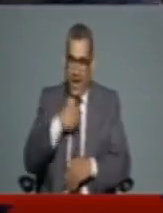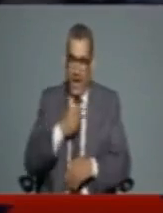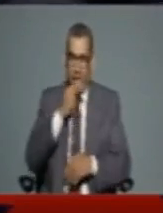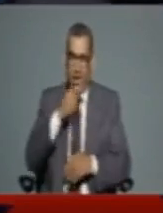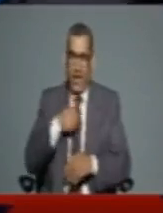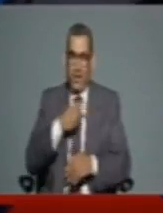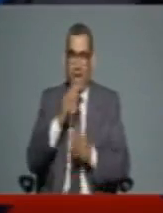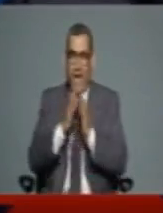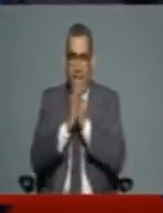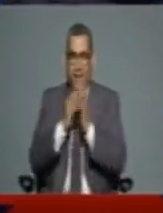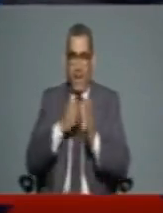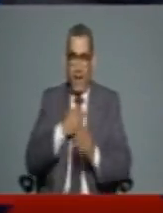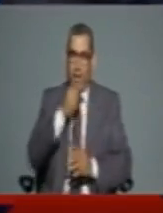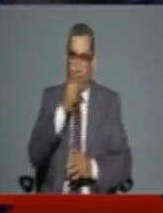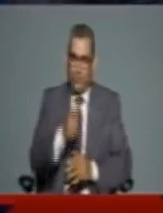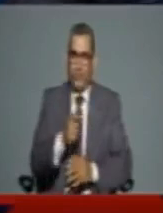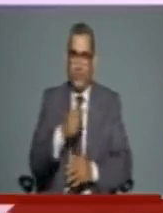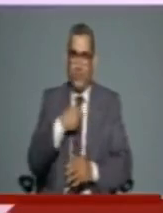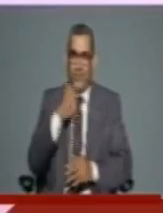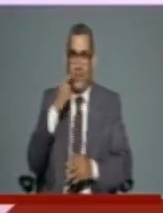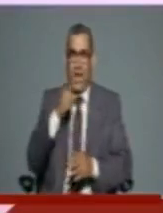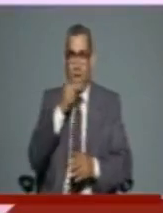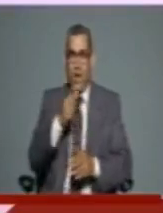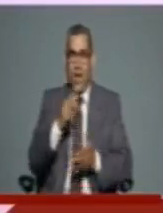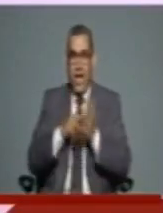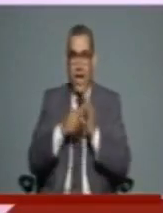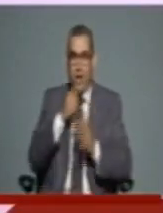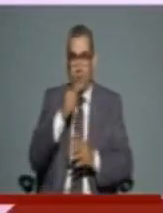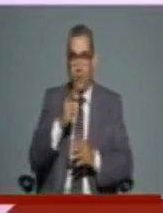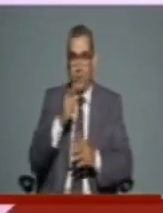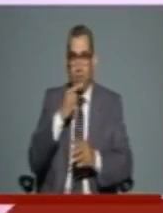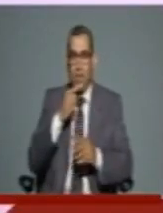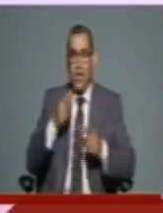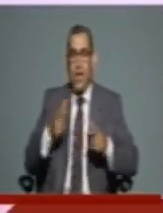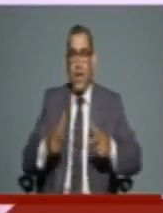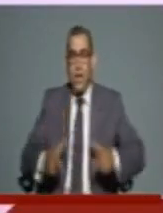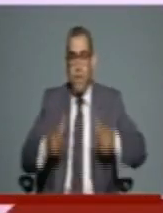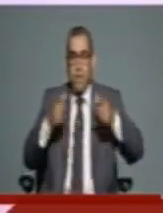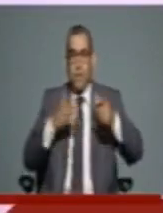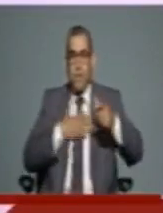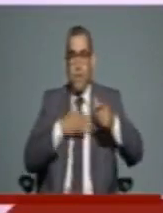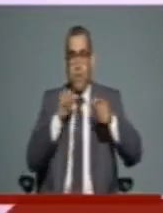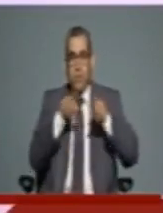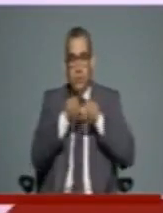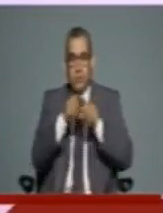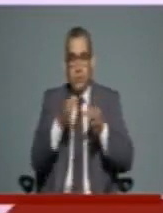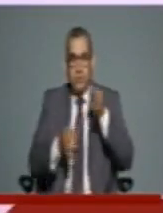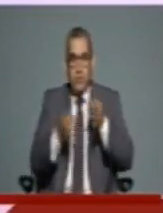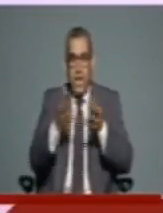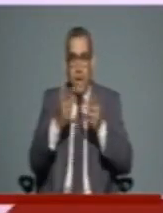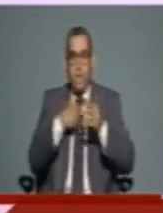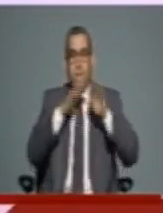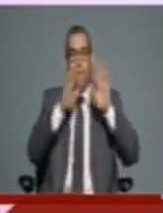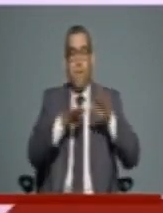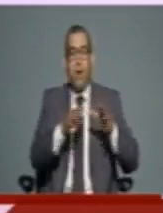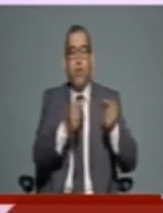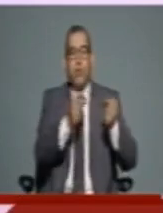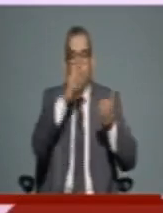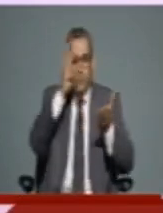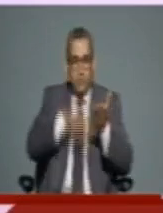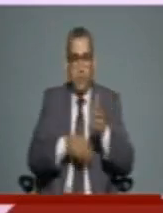هعتذر واقول انا بتكلم على البادجت الموازنه اللي عندنا اللي معتمده اللي